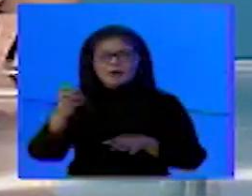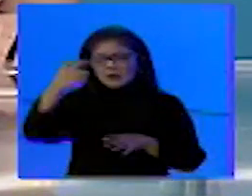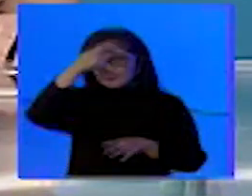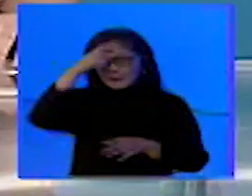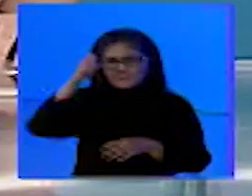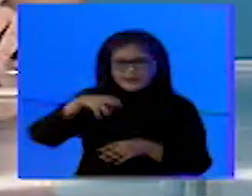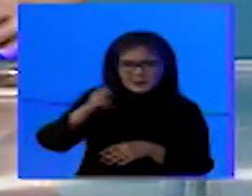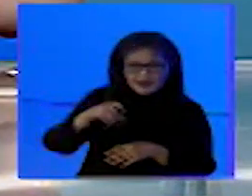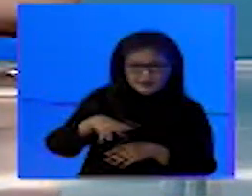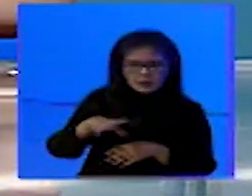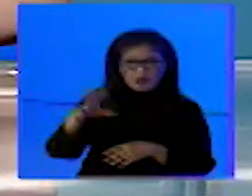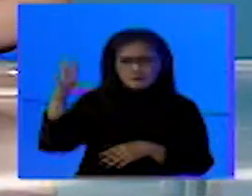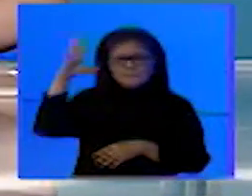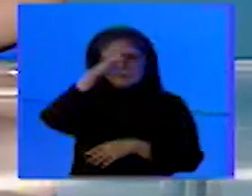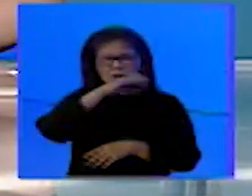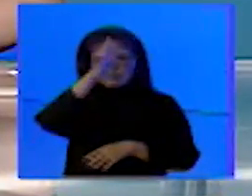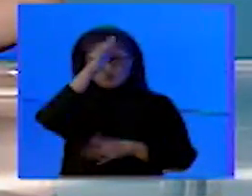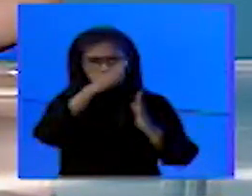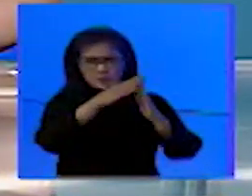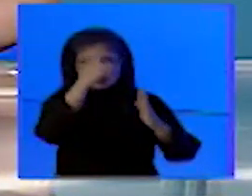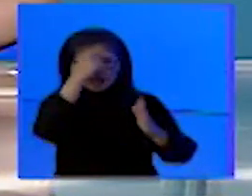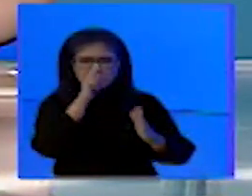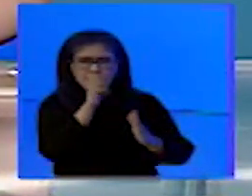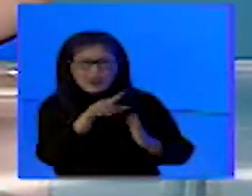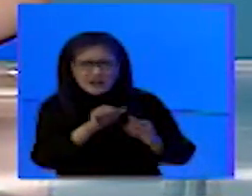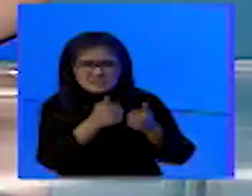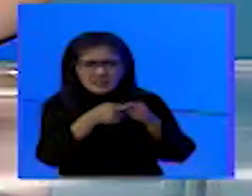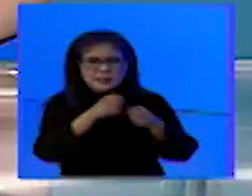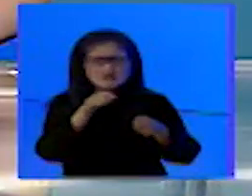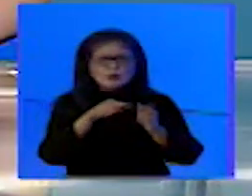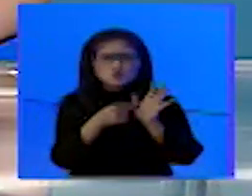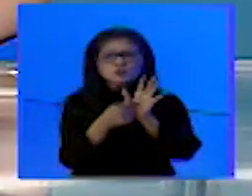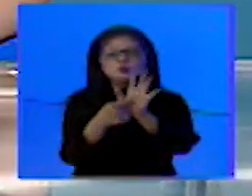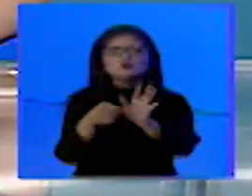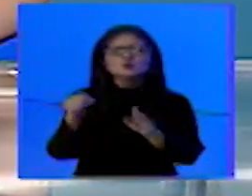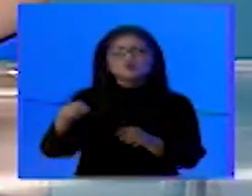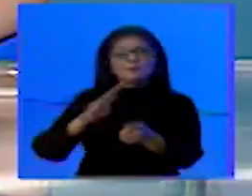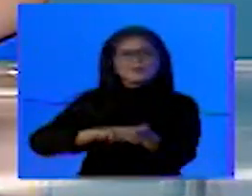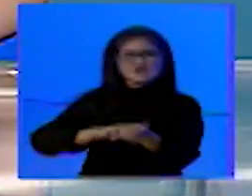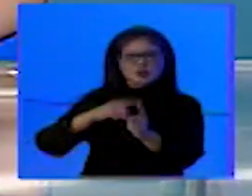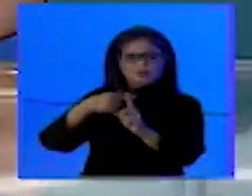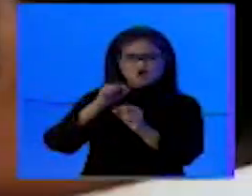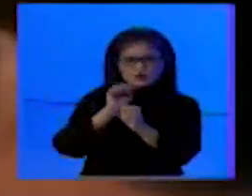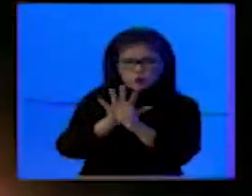rumah sakit menyatakan hasil tes yang telah keluar menunjukkan pasien positif COVID-19.